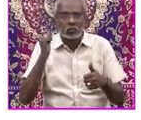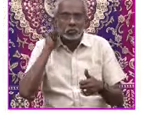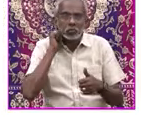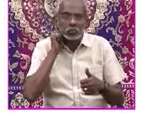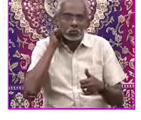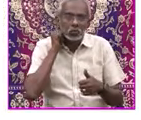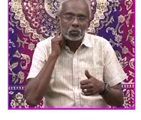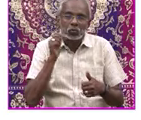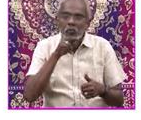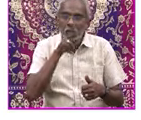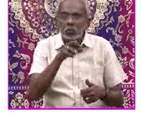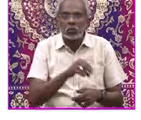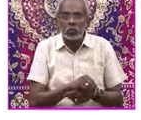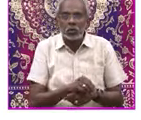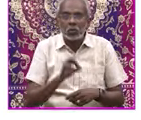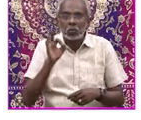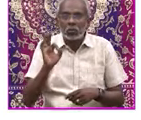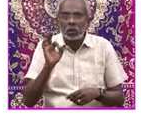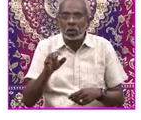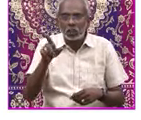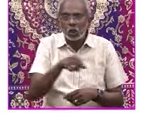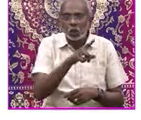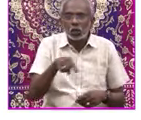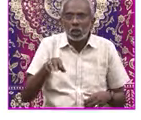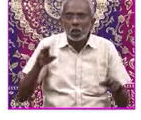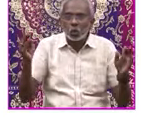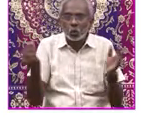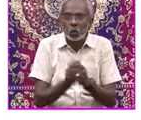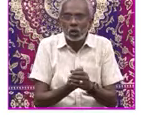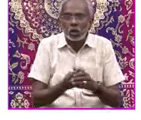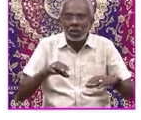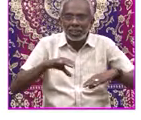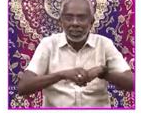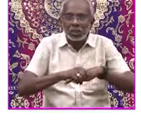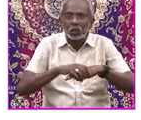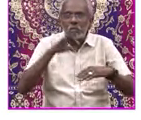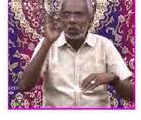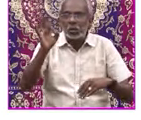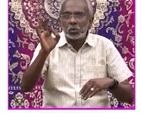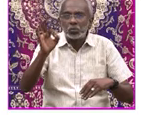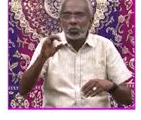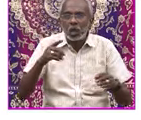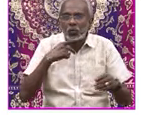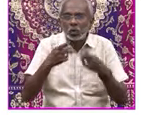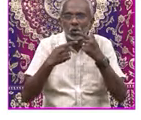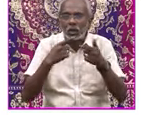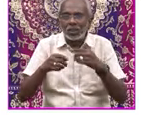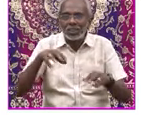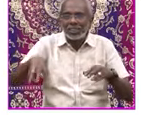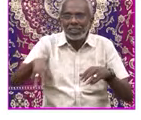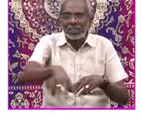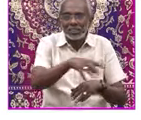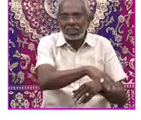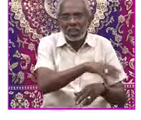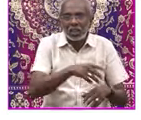சொல் வளமும் பலவகை செய்யுள்களை ஒருங்கே இணைக்கும் திறமும் அவற்றுடன்